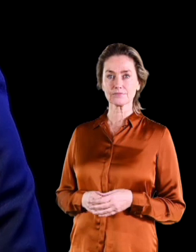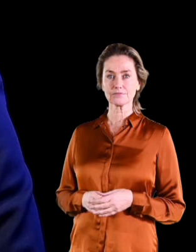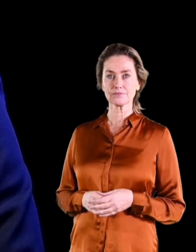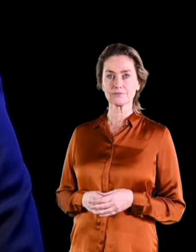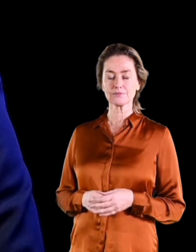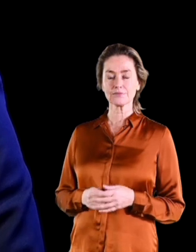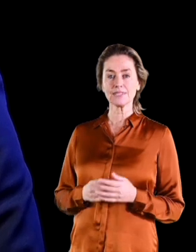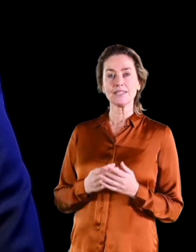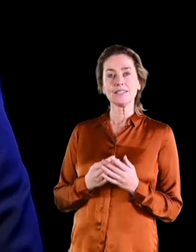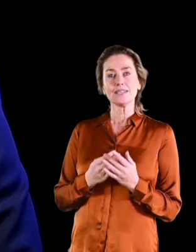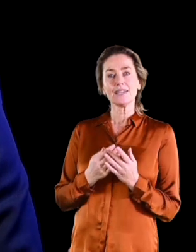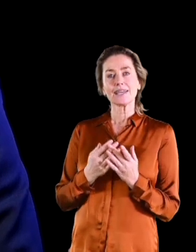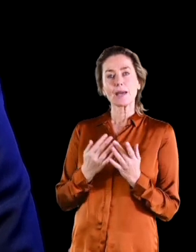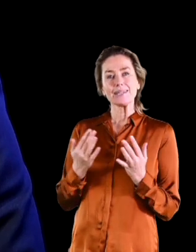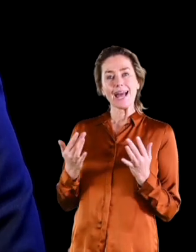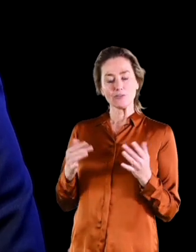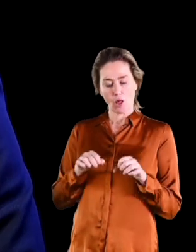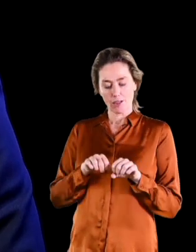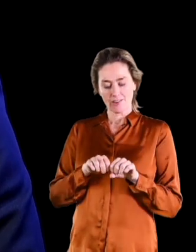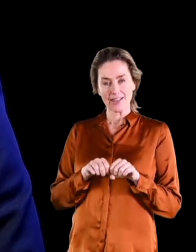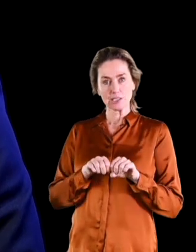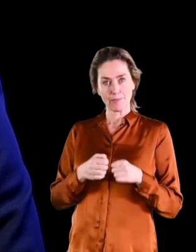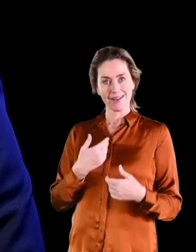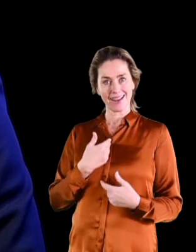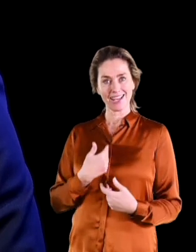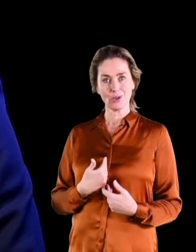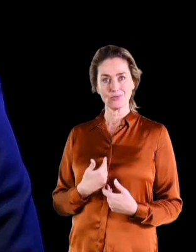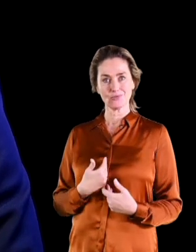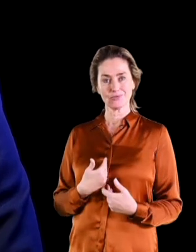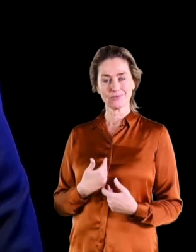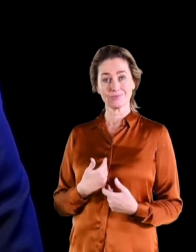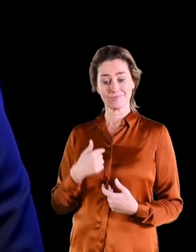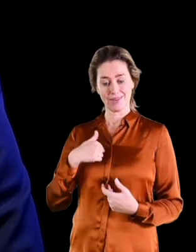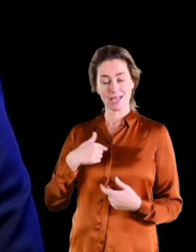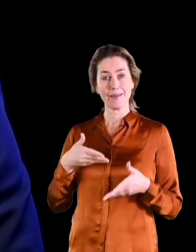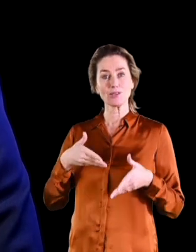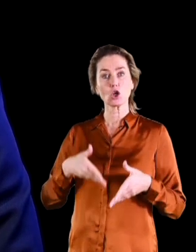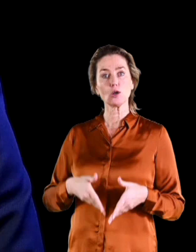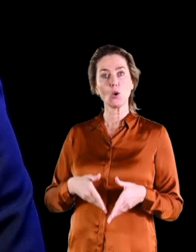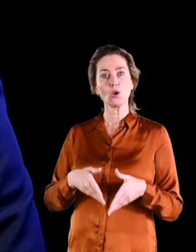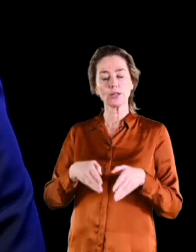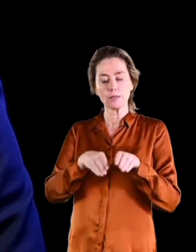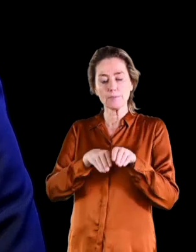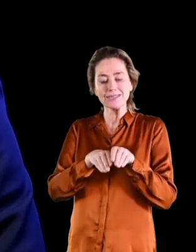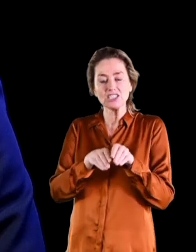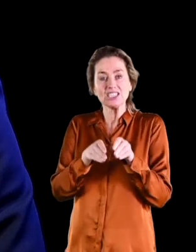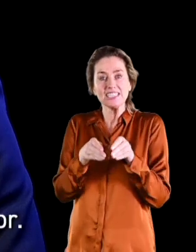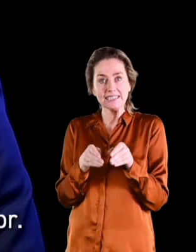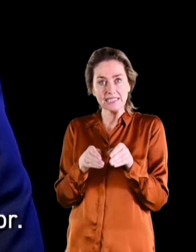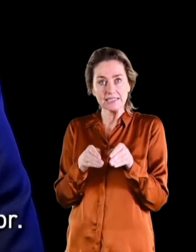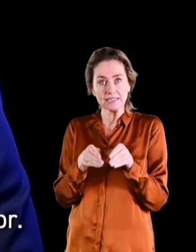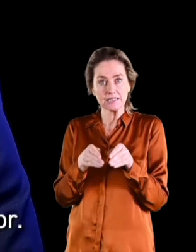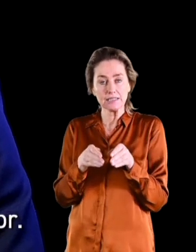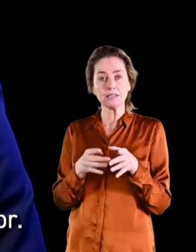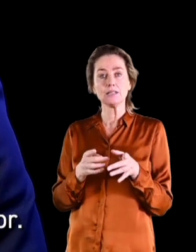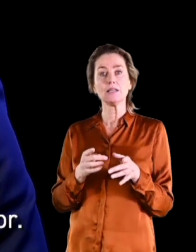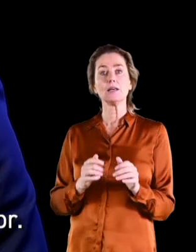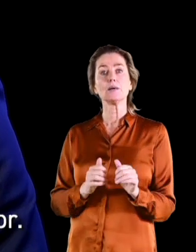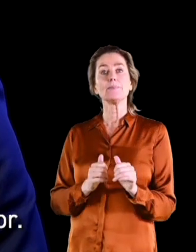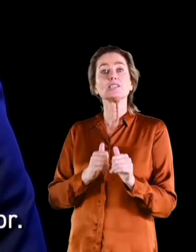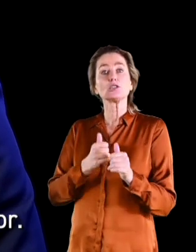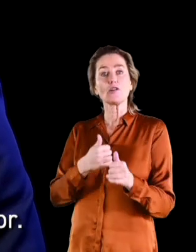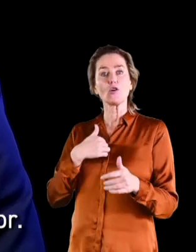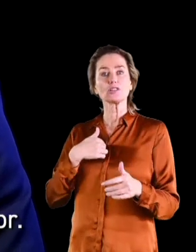Ik heb een aantal kwetsbaarheden. Ik ben geboren met een schistus, waardoor